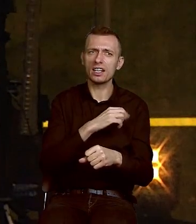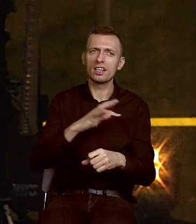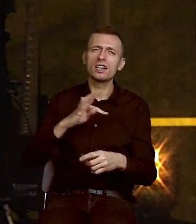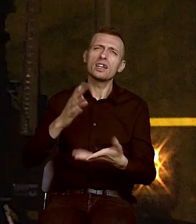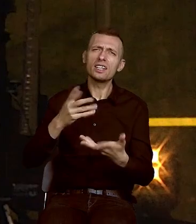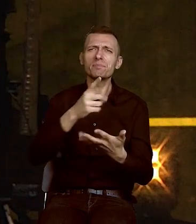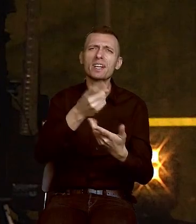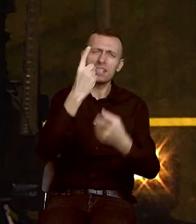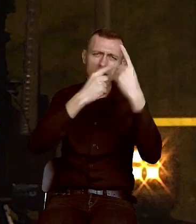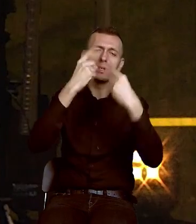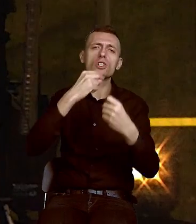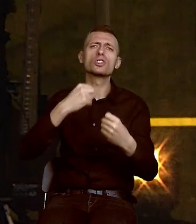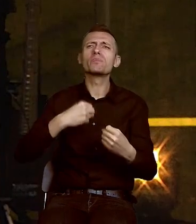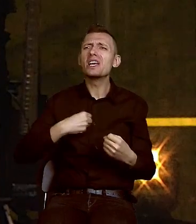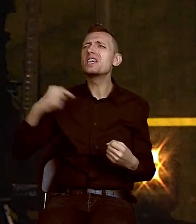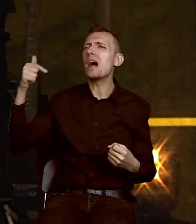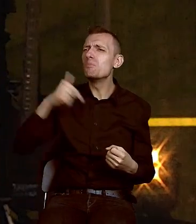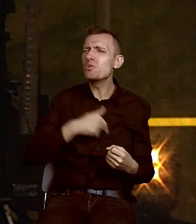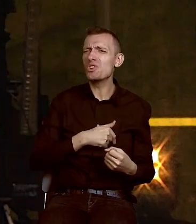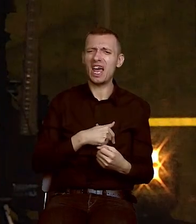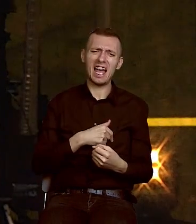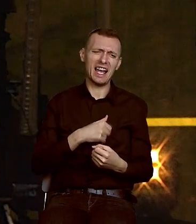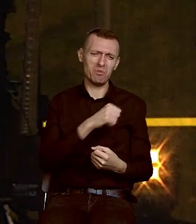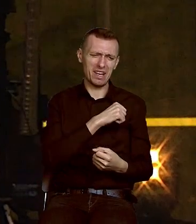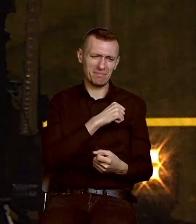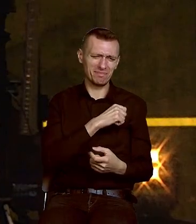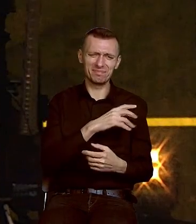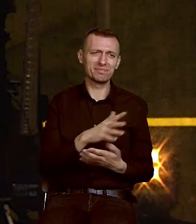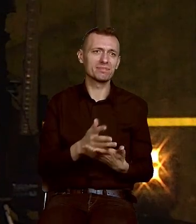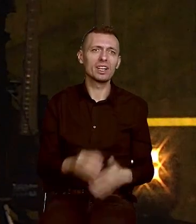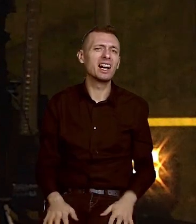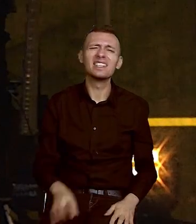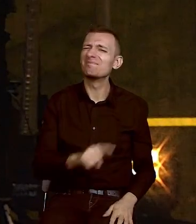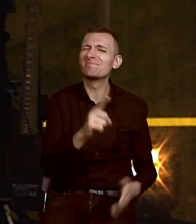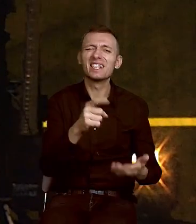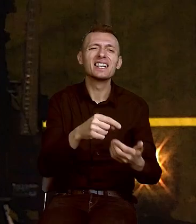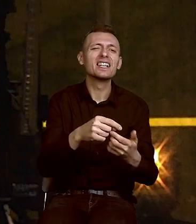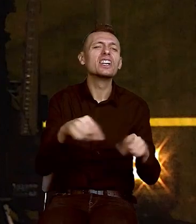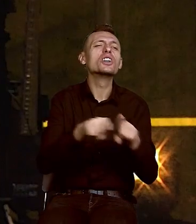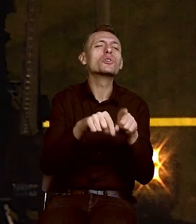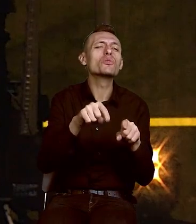w takich przypadkach wybór należy do ciebie, do mnie, a nie pochodzi od Boga.